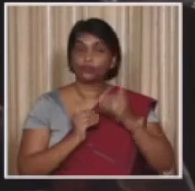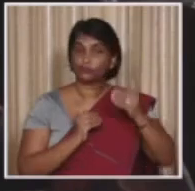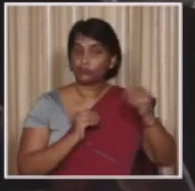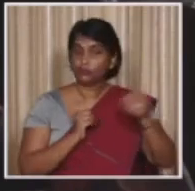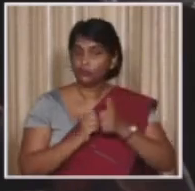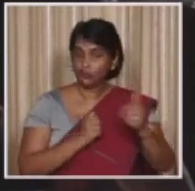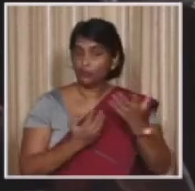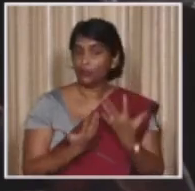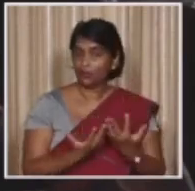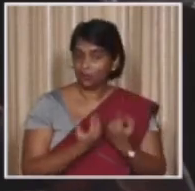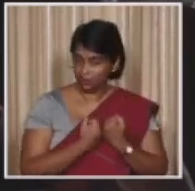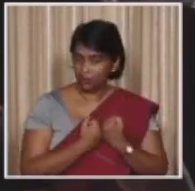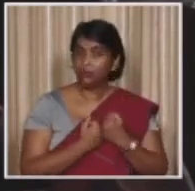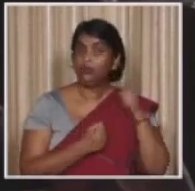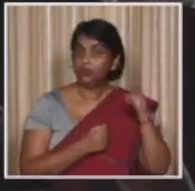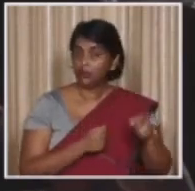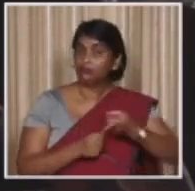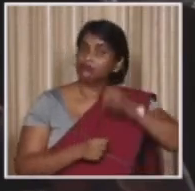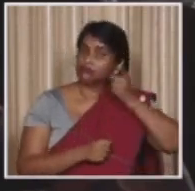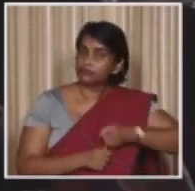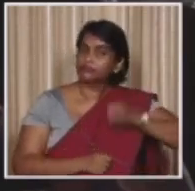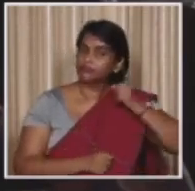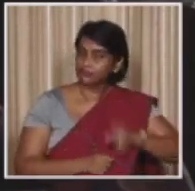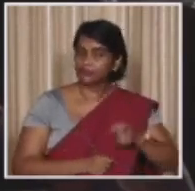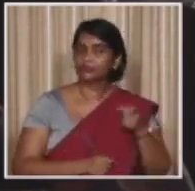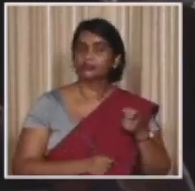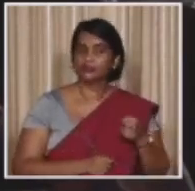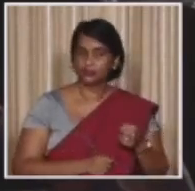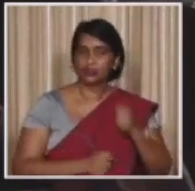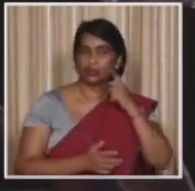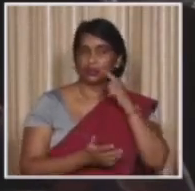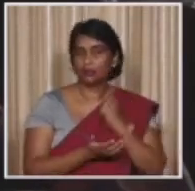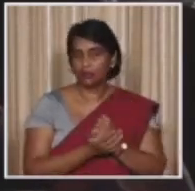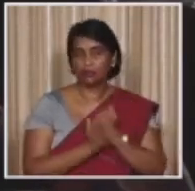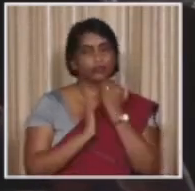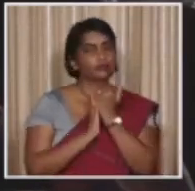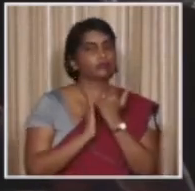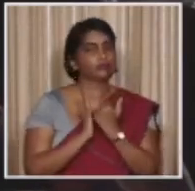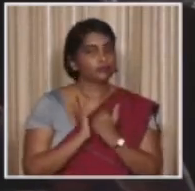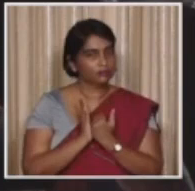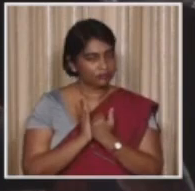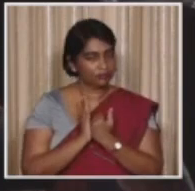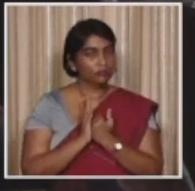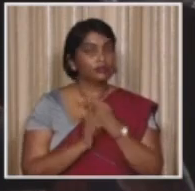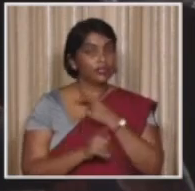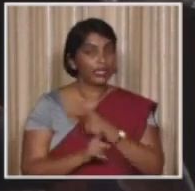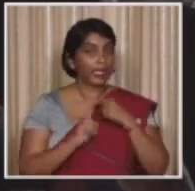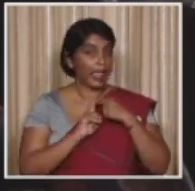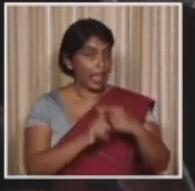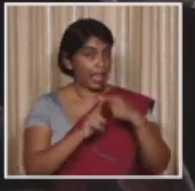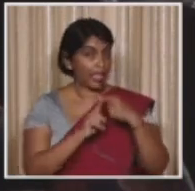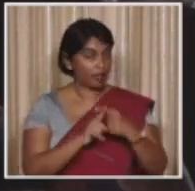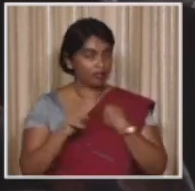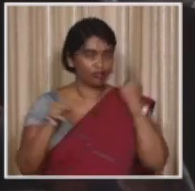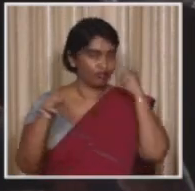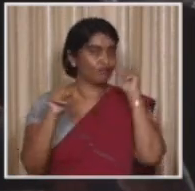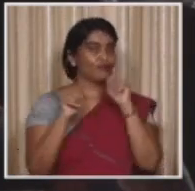ගෙන යන්න අවශ්‍ය කරන ඒ එකඟ වෙච්ච අමාරු කොන්දේසි ඒ ටාගට්ස් වලට යන්න